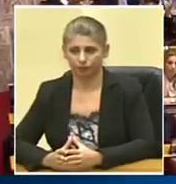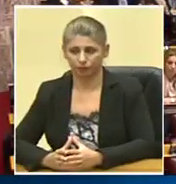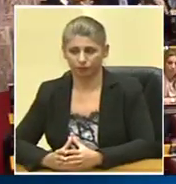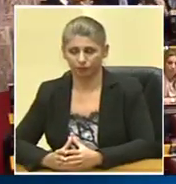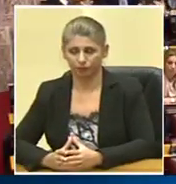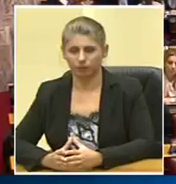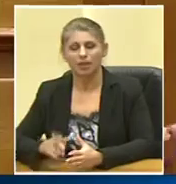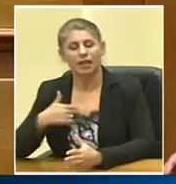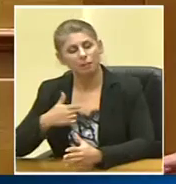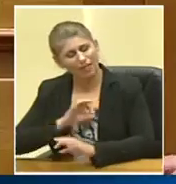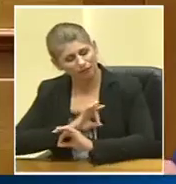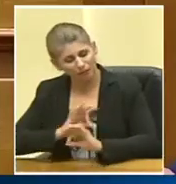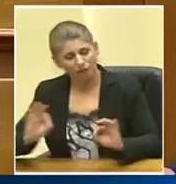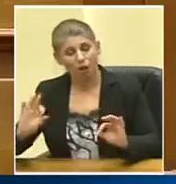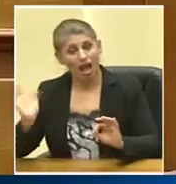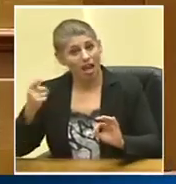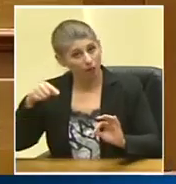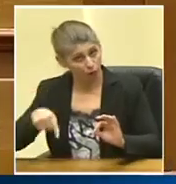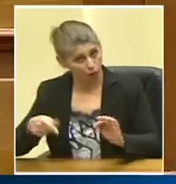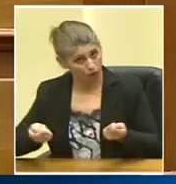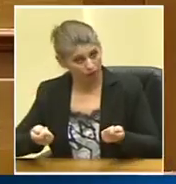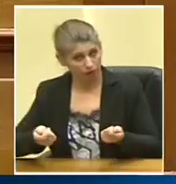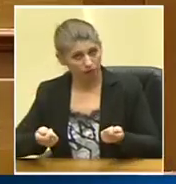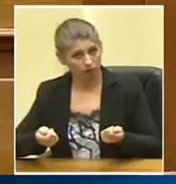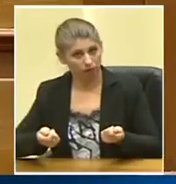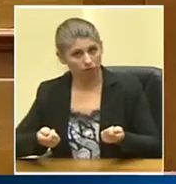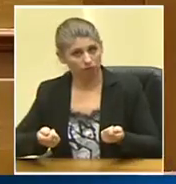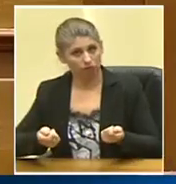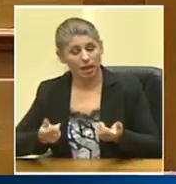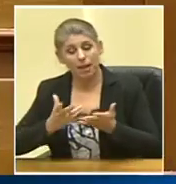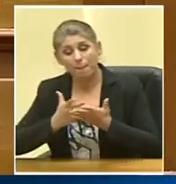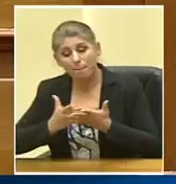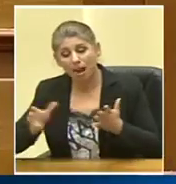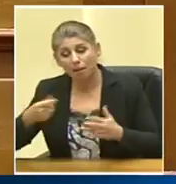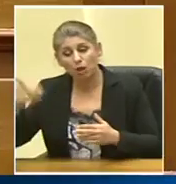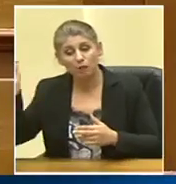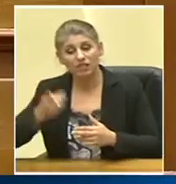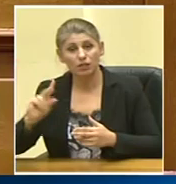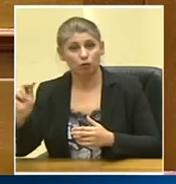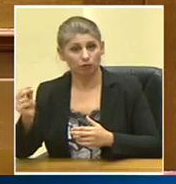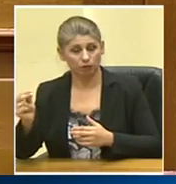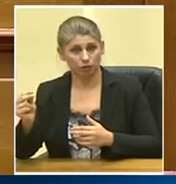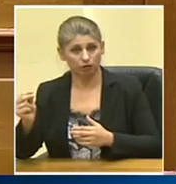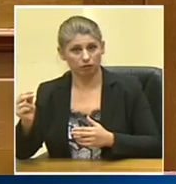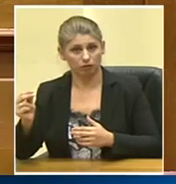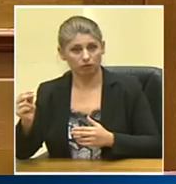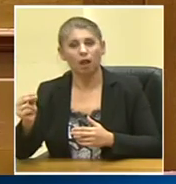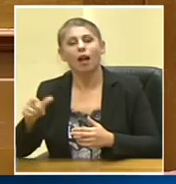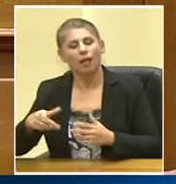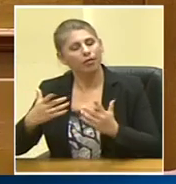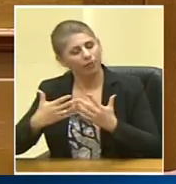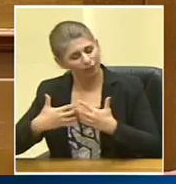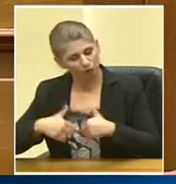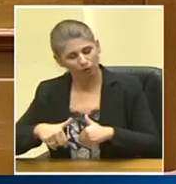Και είμαι βέβαιος ότι αν αυτό συμβεί, η μεγάλη πλειοψηφία των βουλευτών θα λειτουργήσει